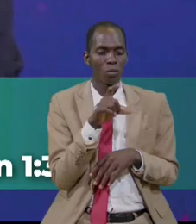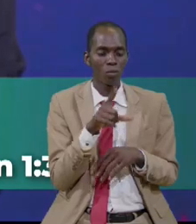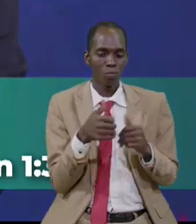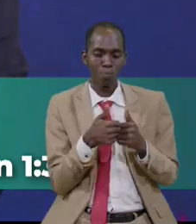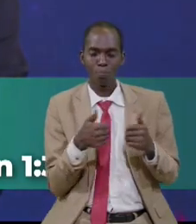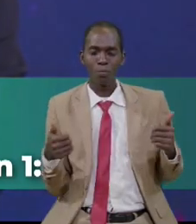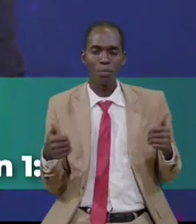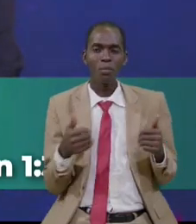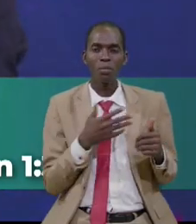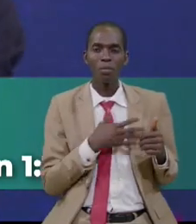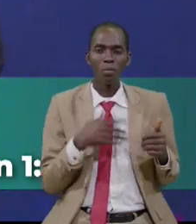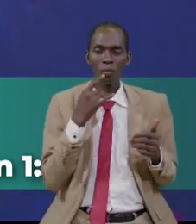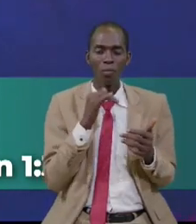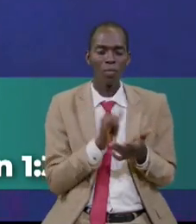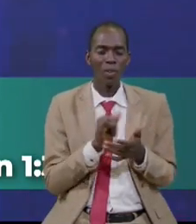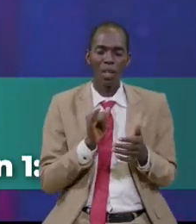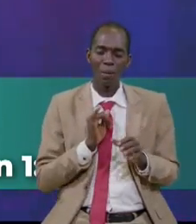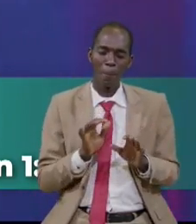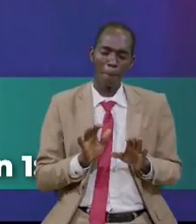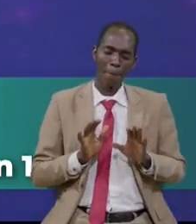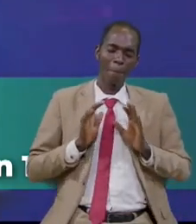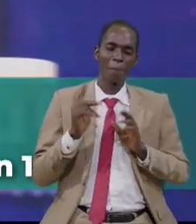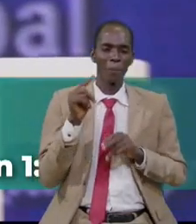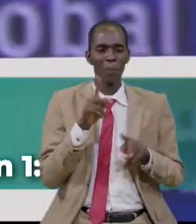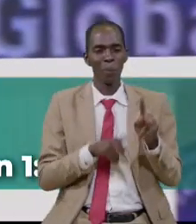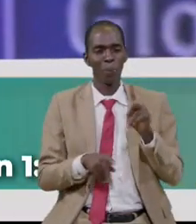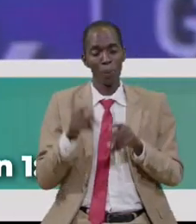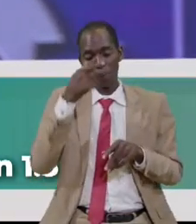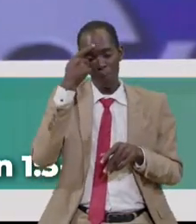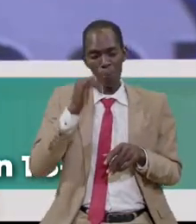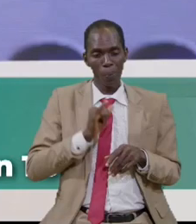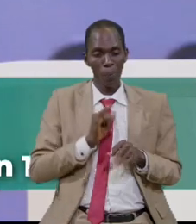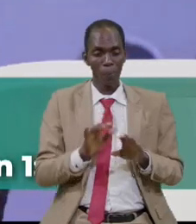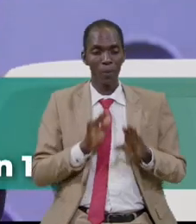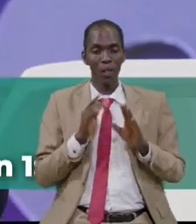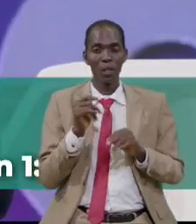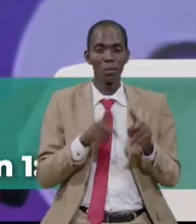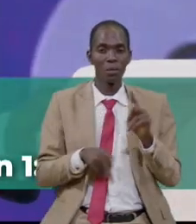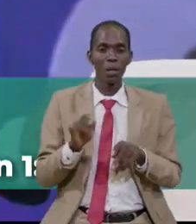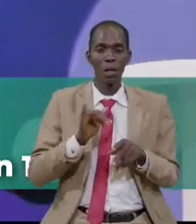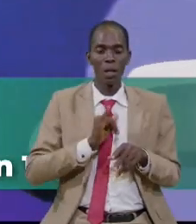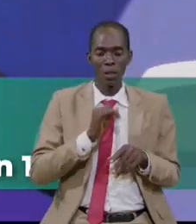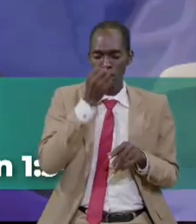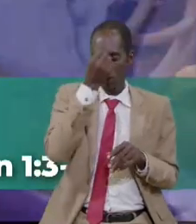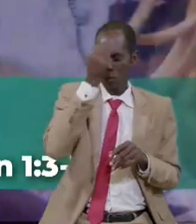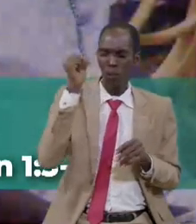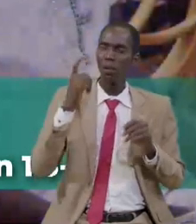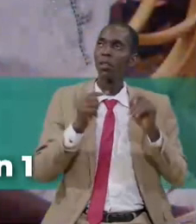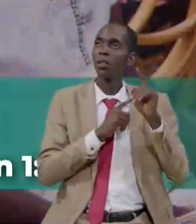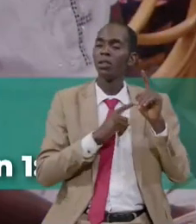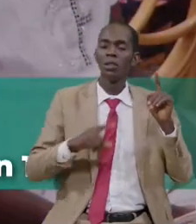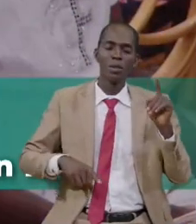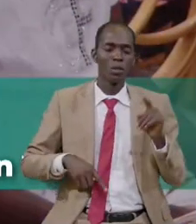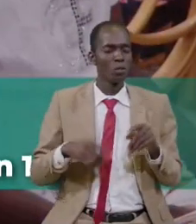dit je crains le peuple et parce que j'ai peur du peuple, j'ai désobéi au Seigneur. Tu ne peux